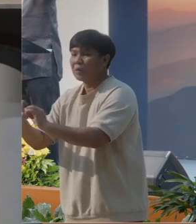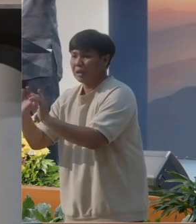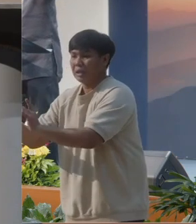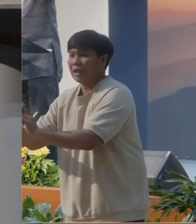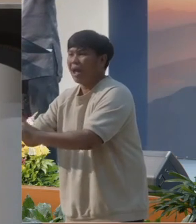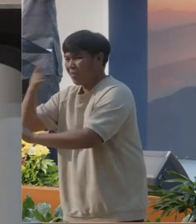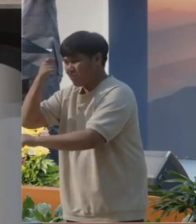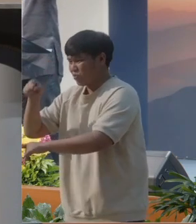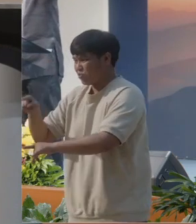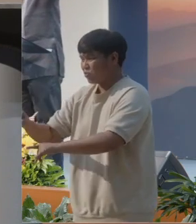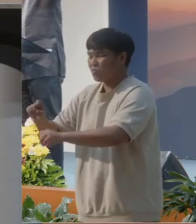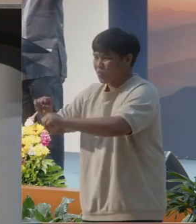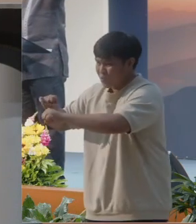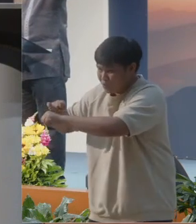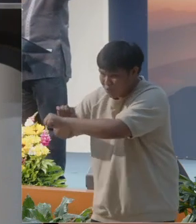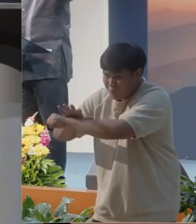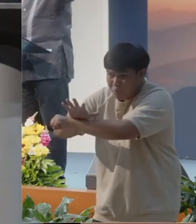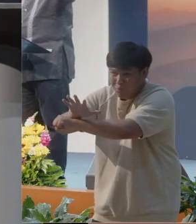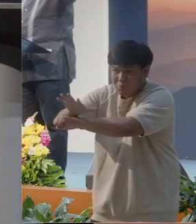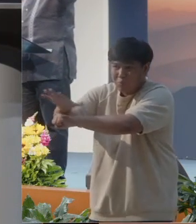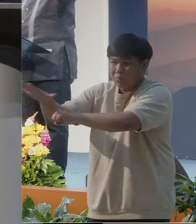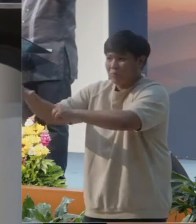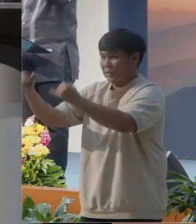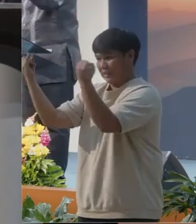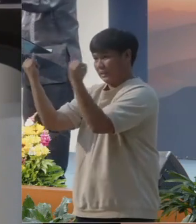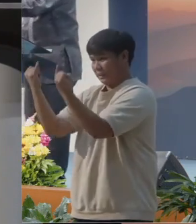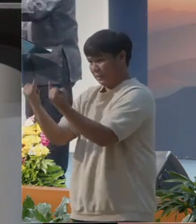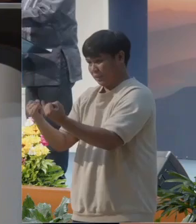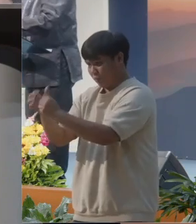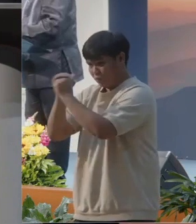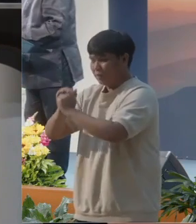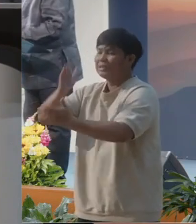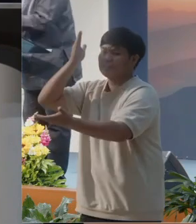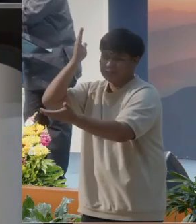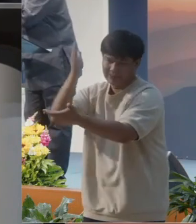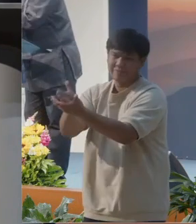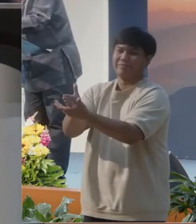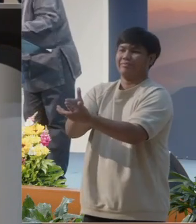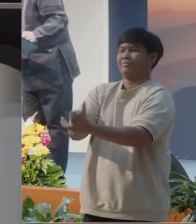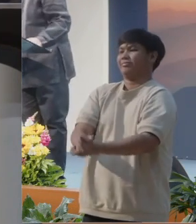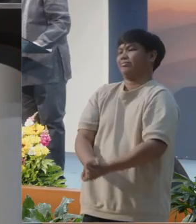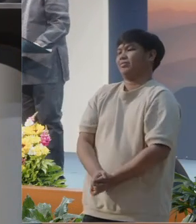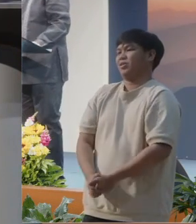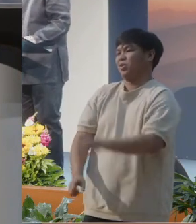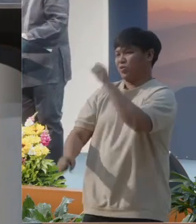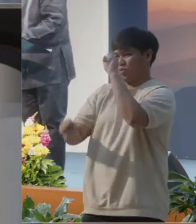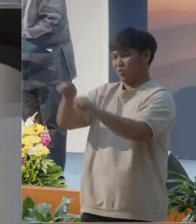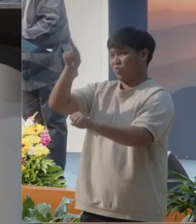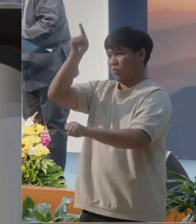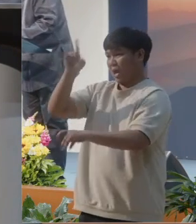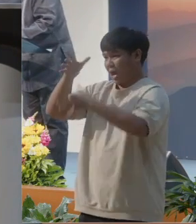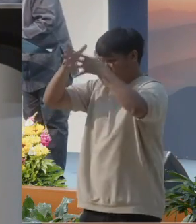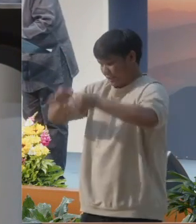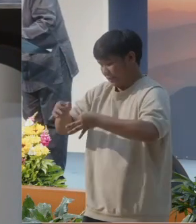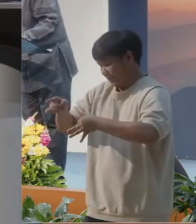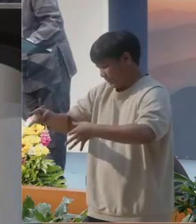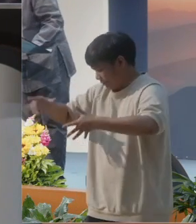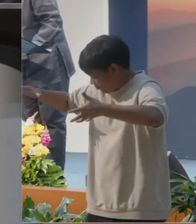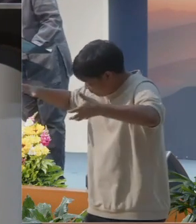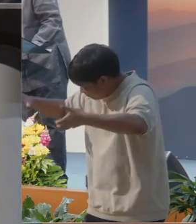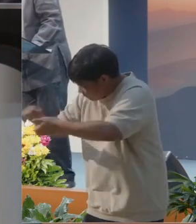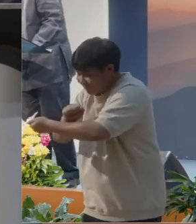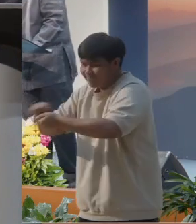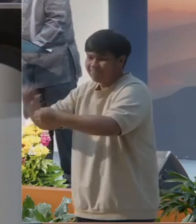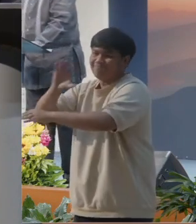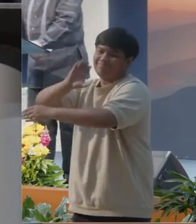ng paniniwala sa Diyos-Diyosan na pumunta sa Israel. Kaya po itinapos ng Panginoon, may kadahilanan po.